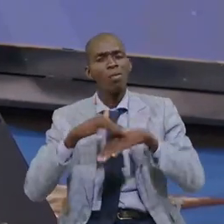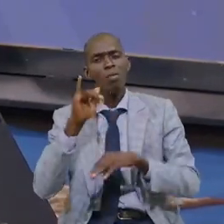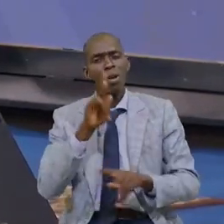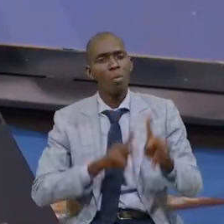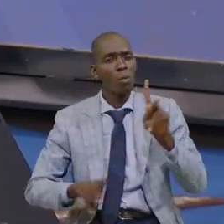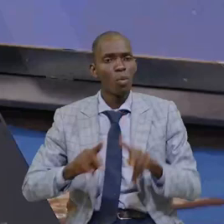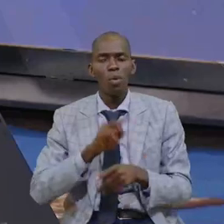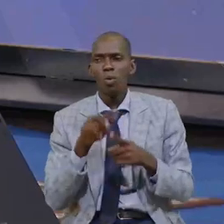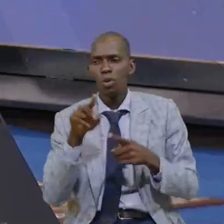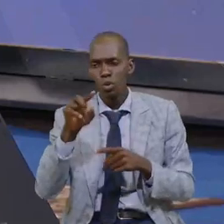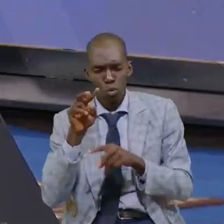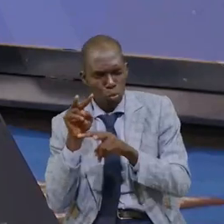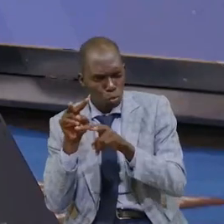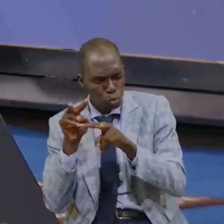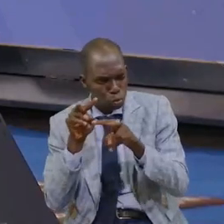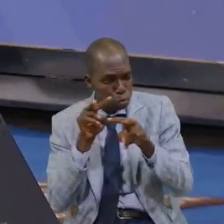J'ai dit,